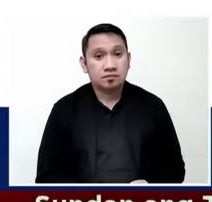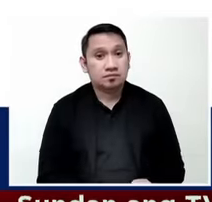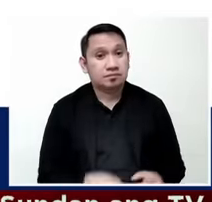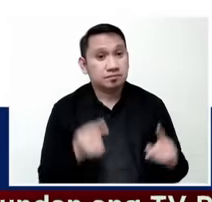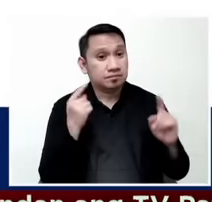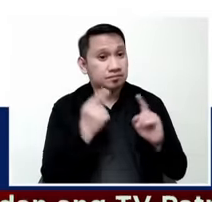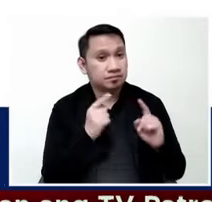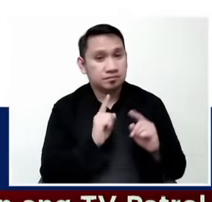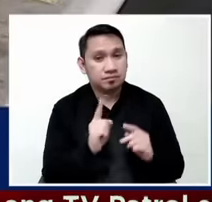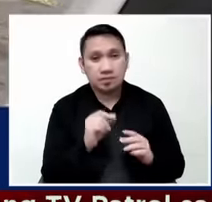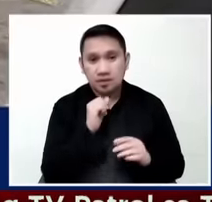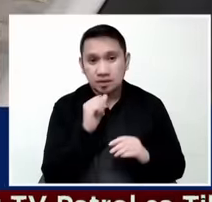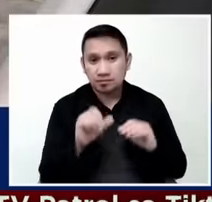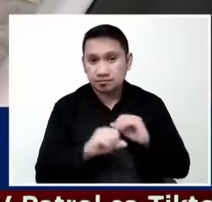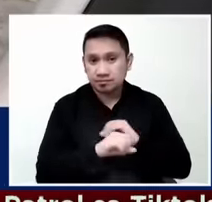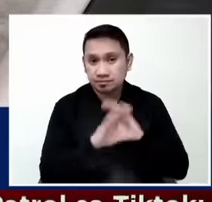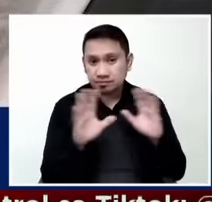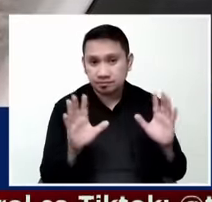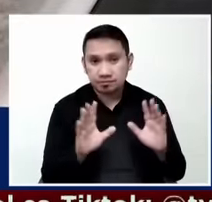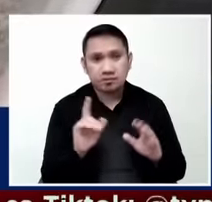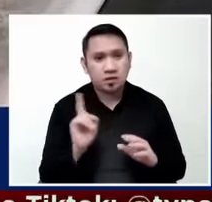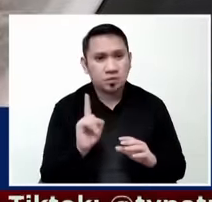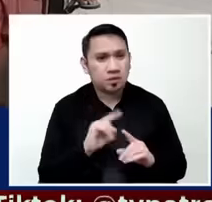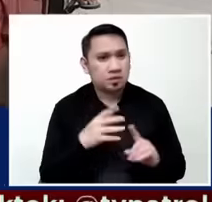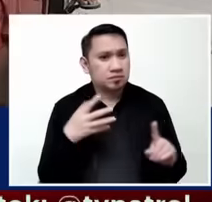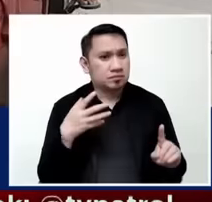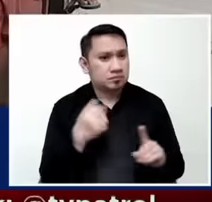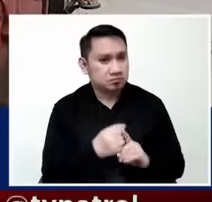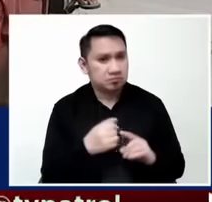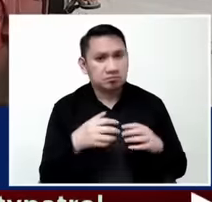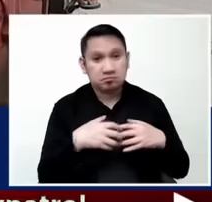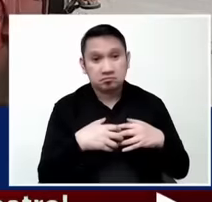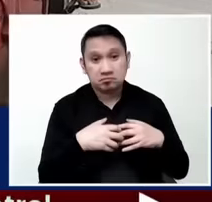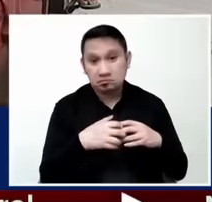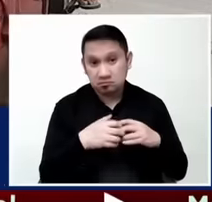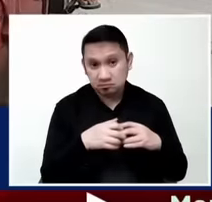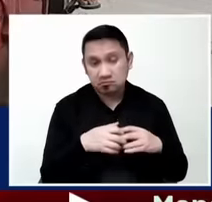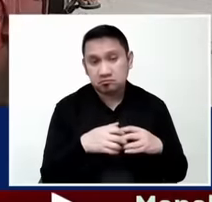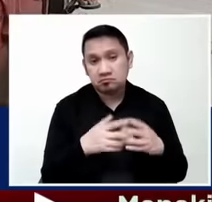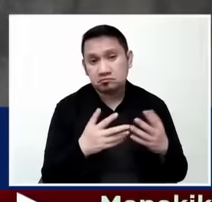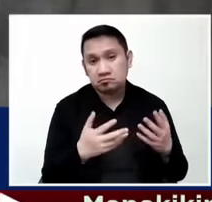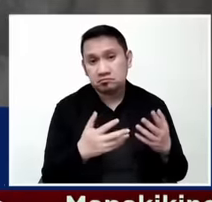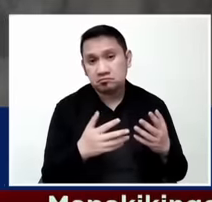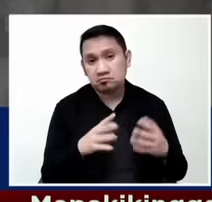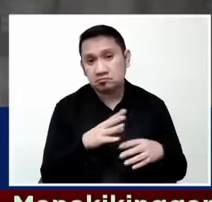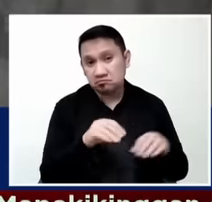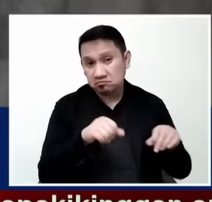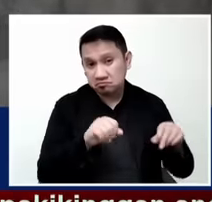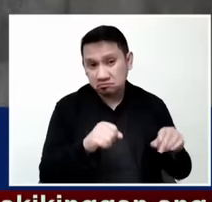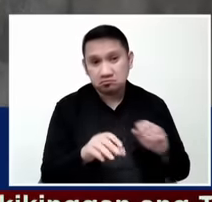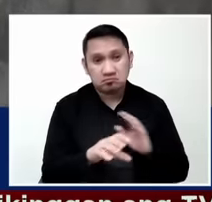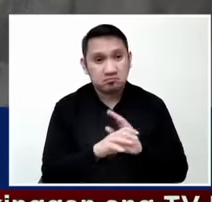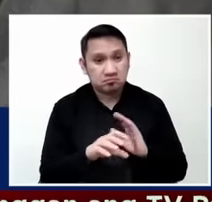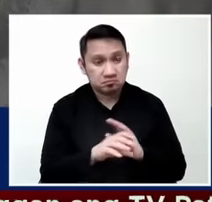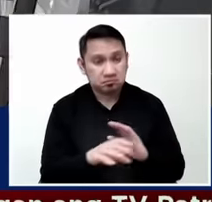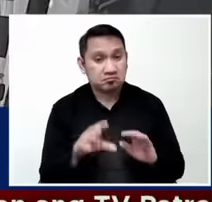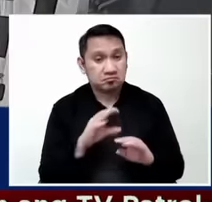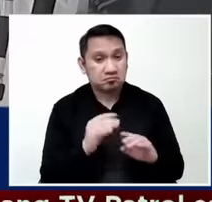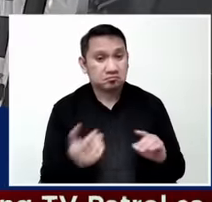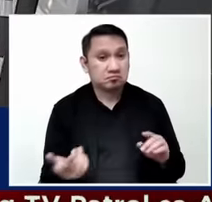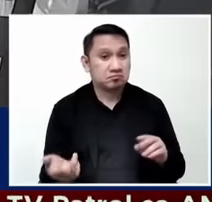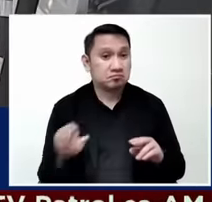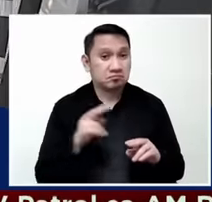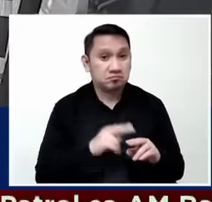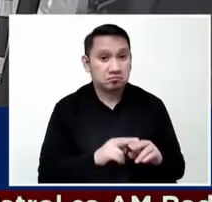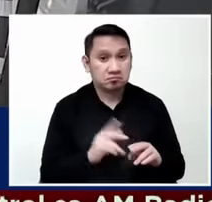hindi pa malinaw kung anong epekto sa makina ng mga sasakyan at motorsiklo kapag itinaas sa 20%